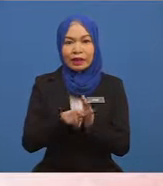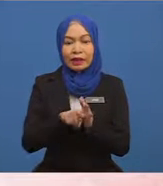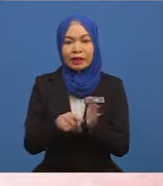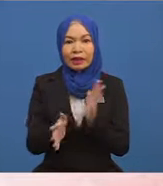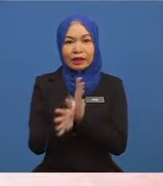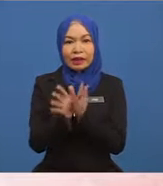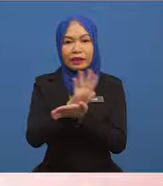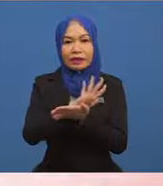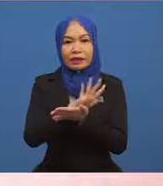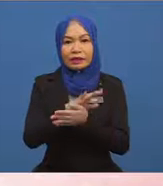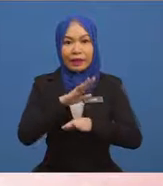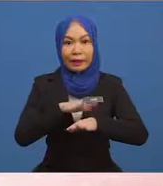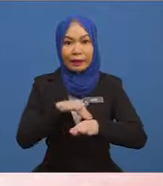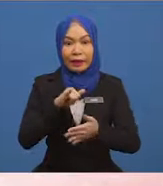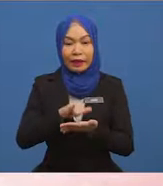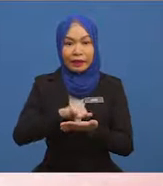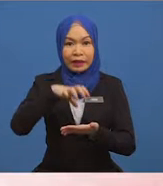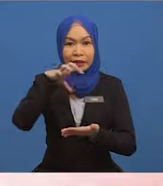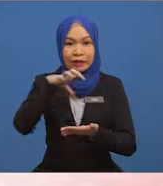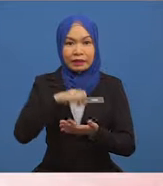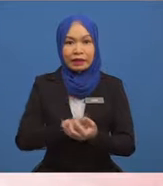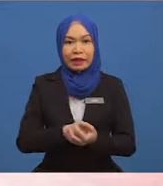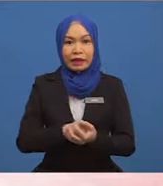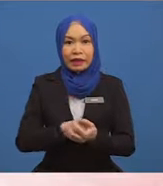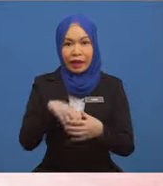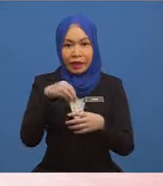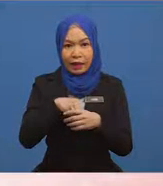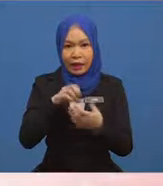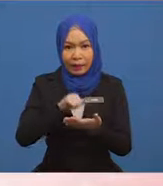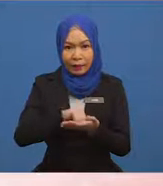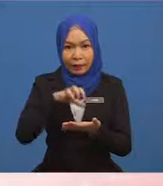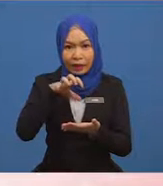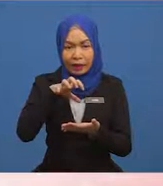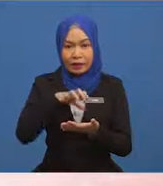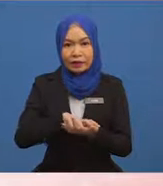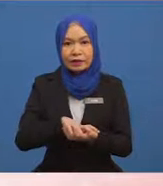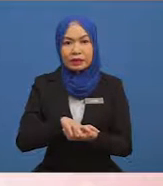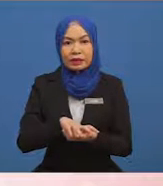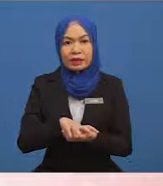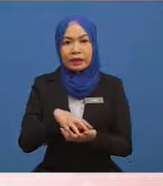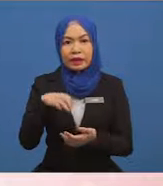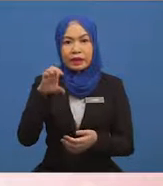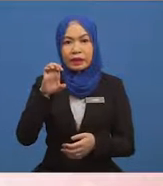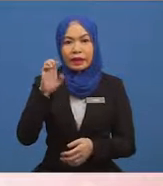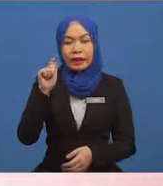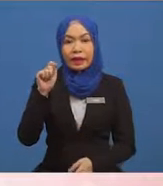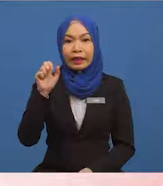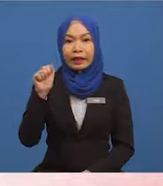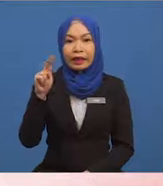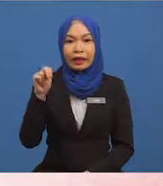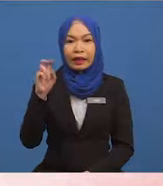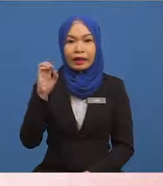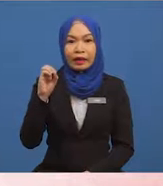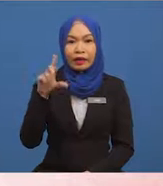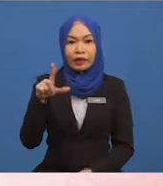berlaku pada yeast. Dalam yeast, etanol yang terhasil digunakan dalam